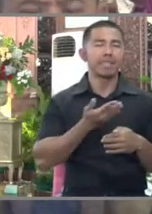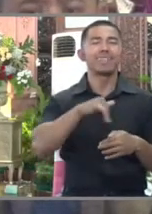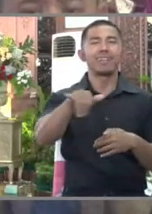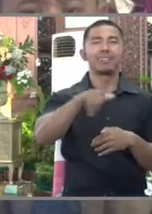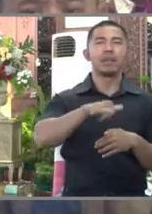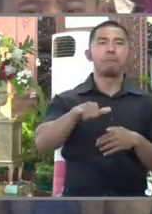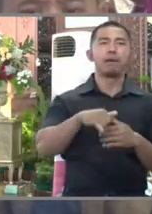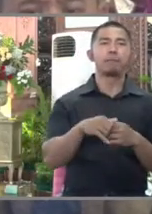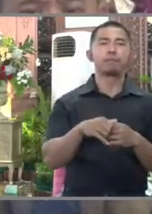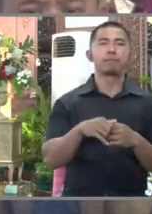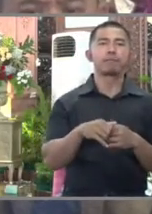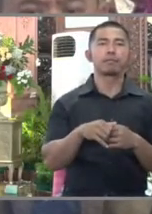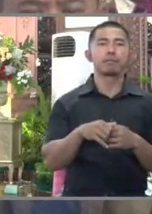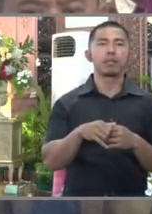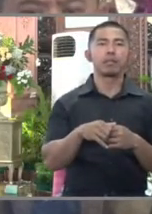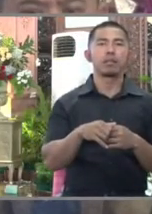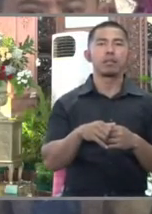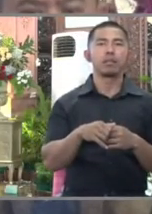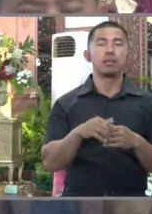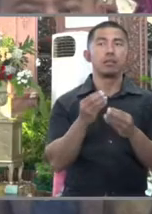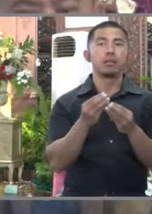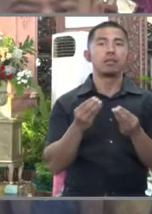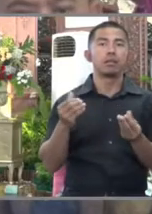sama, baik pimpinan maupun anggota,